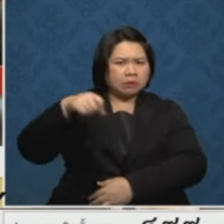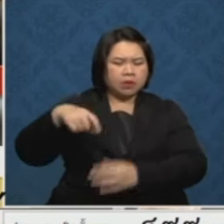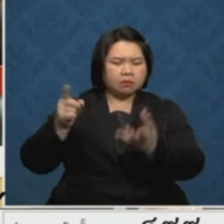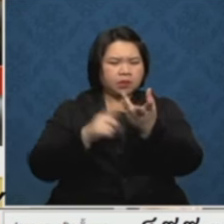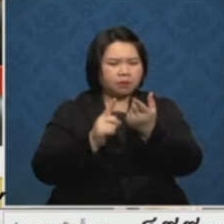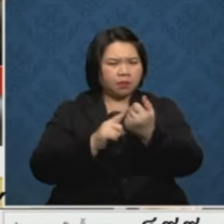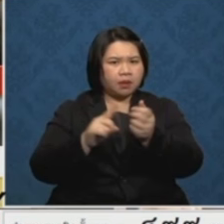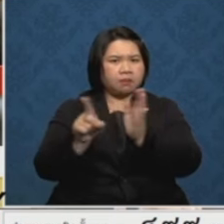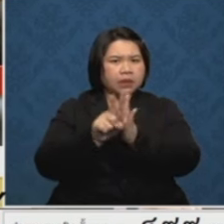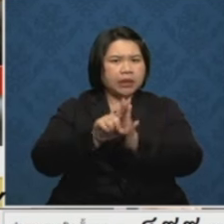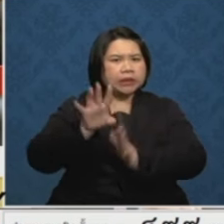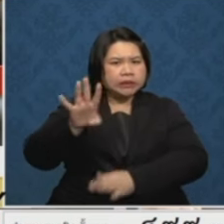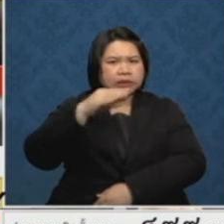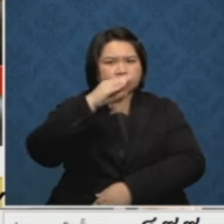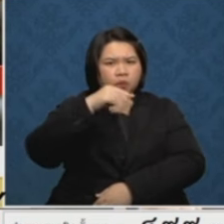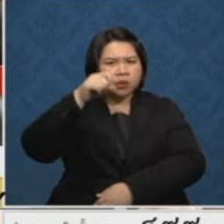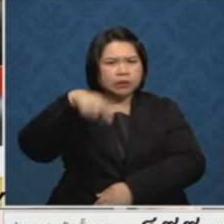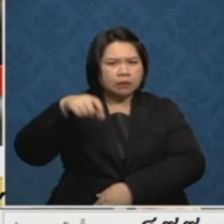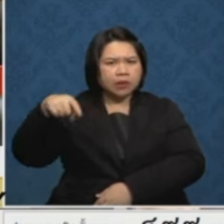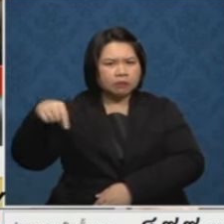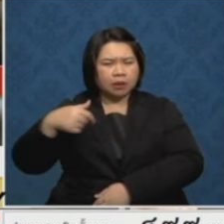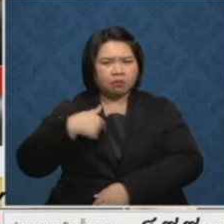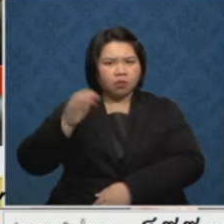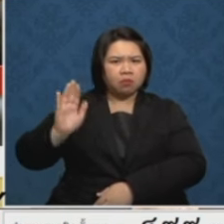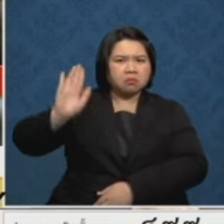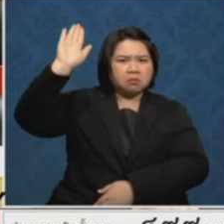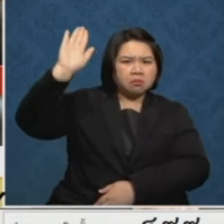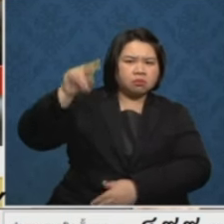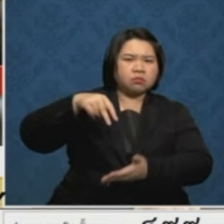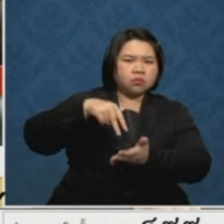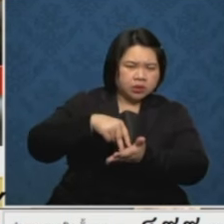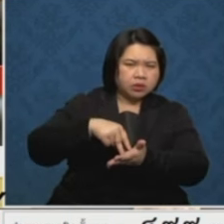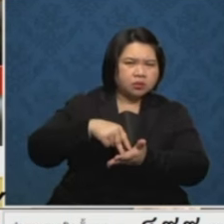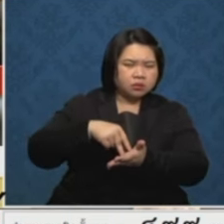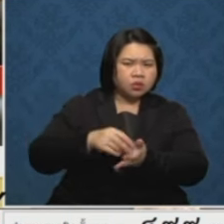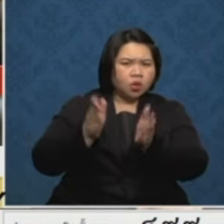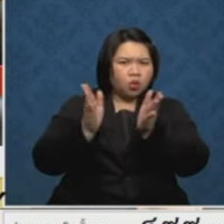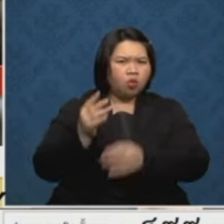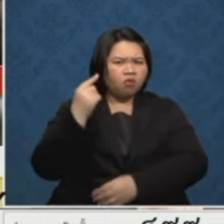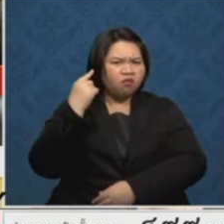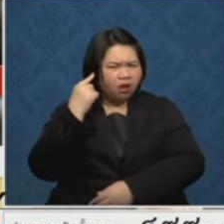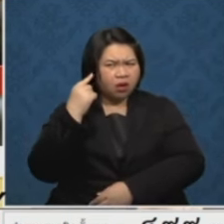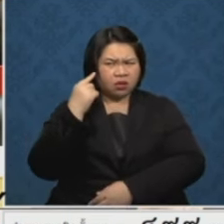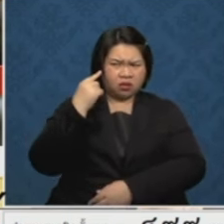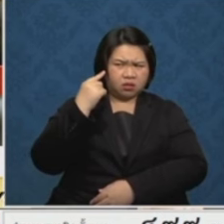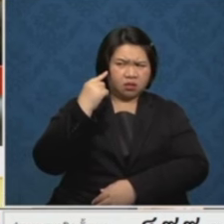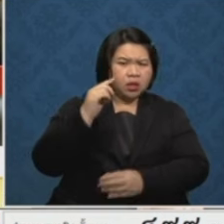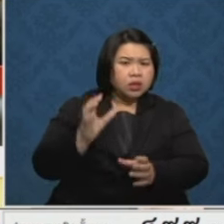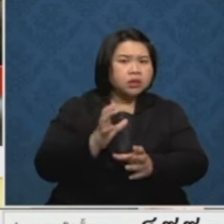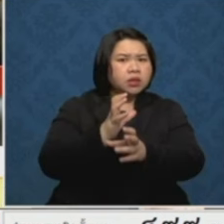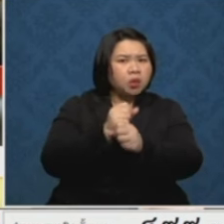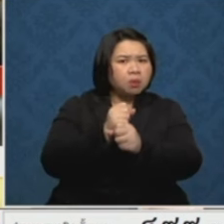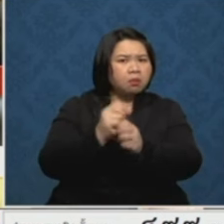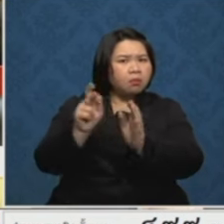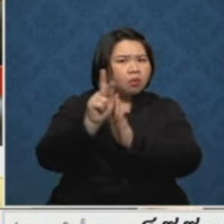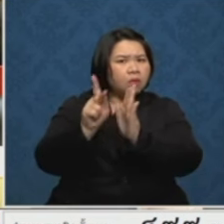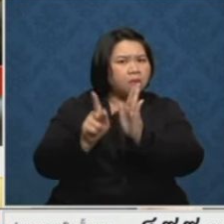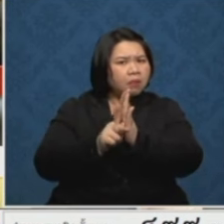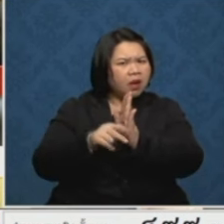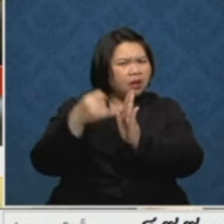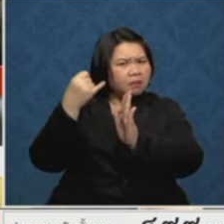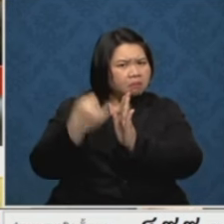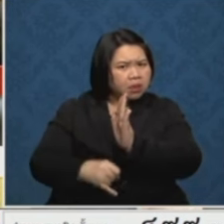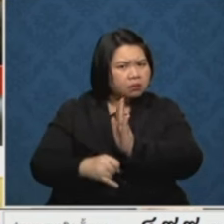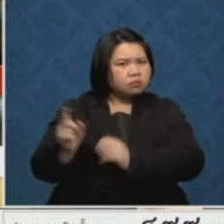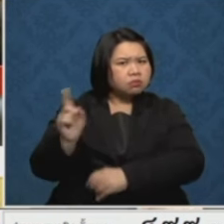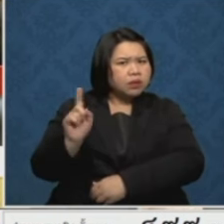4 ครั้งถ้าผมไม่ลุกขึ้นประท้วงนะครับจะทำให้ผู้ฟังทางบ้านถ่ายทอดสดทั่วประเทศนะครับจะเข้าใจว่